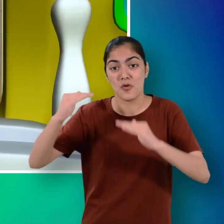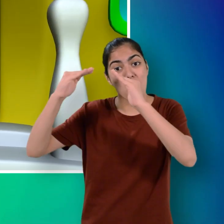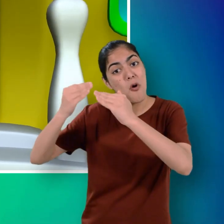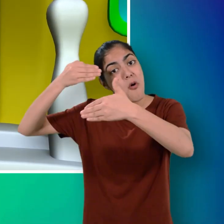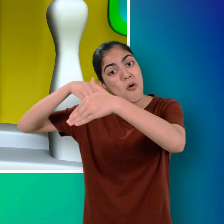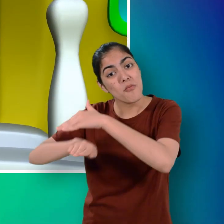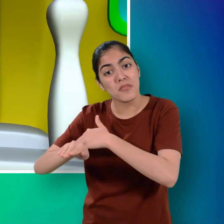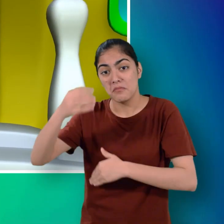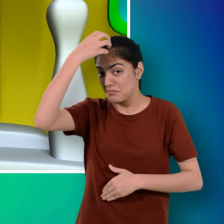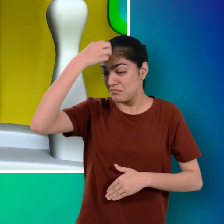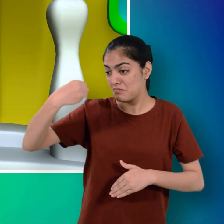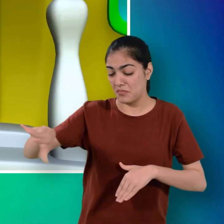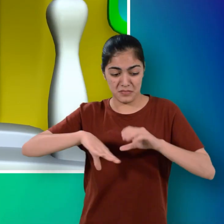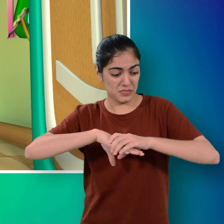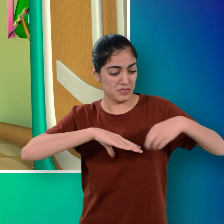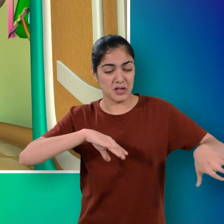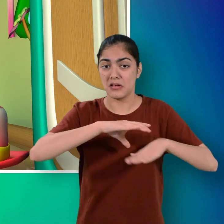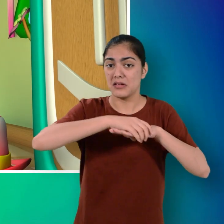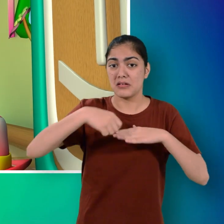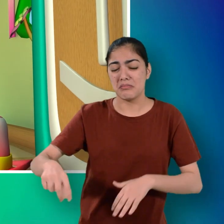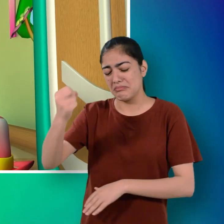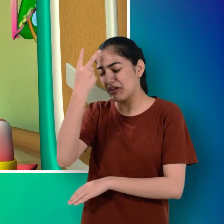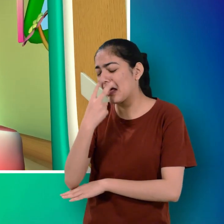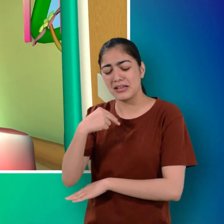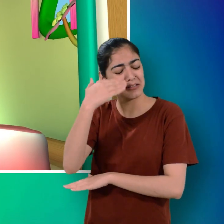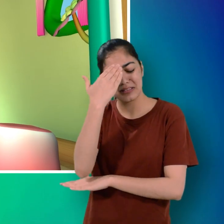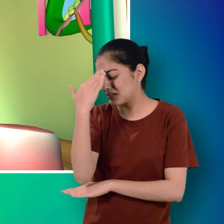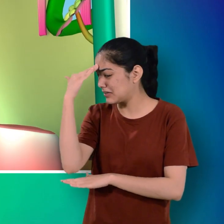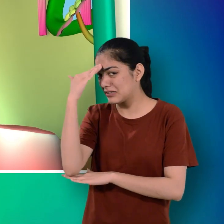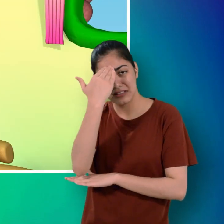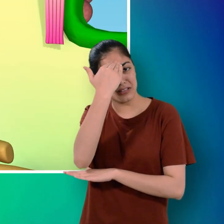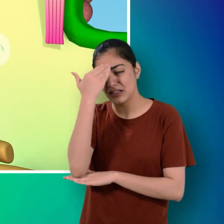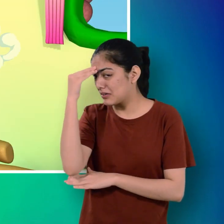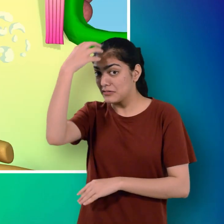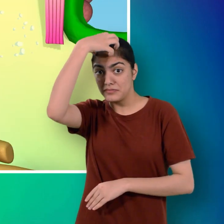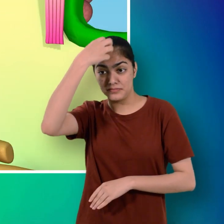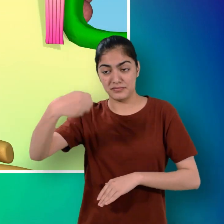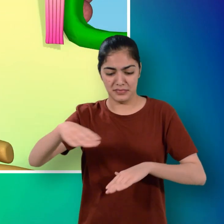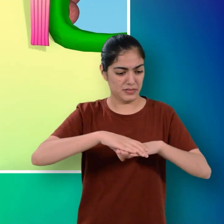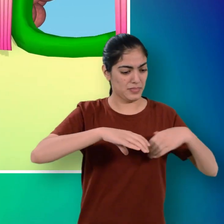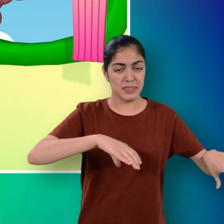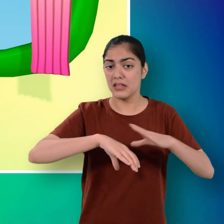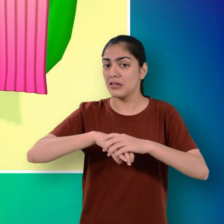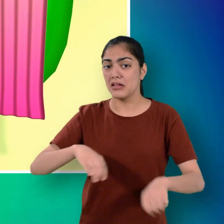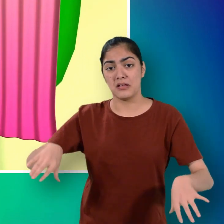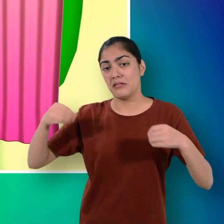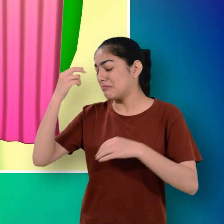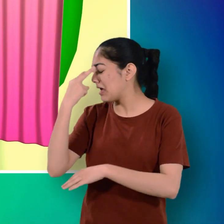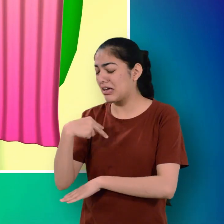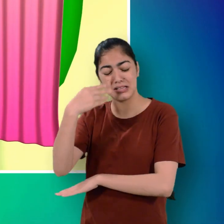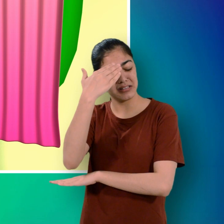रोते वापस घर को आए। फेंकी टोपी फेंका जूता रोए और पछताए। फेंकी